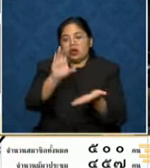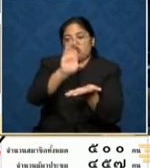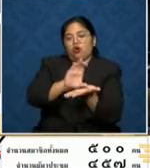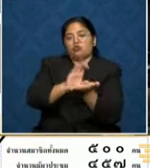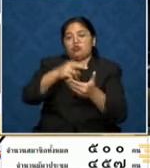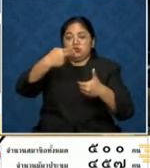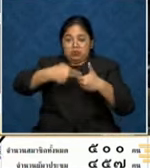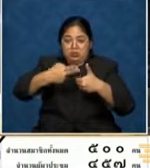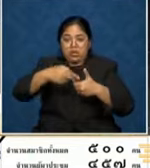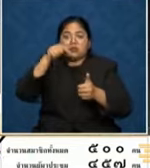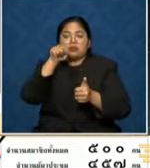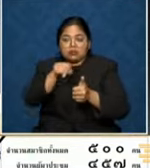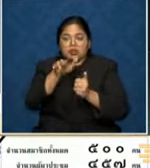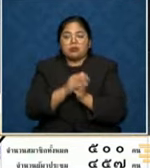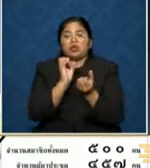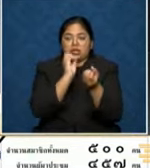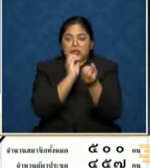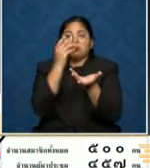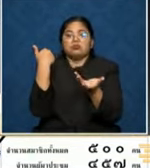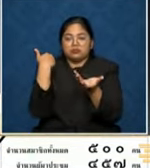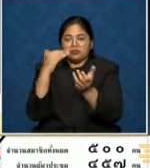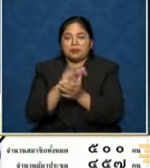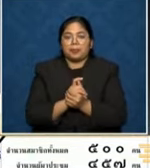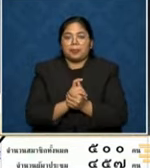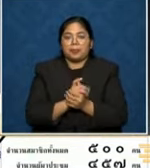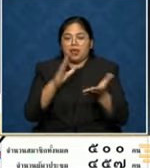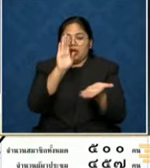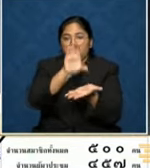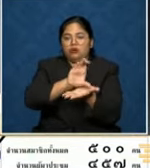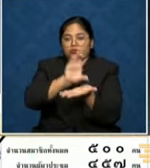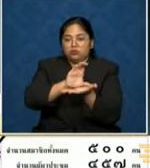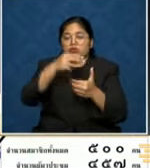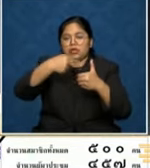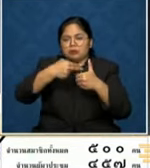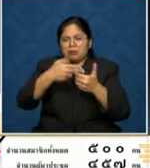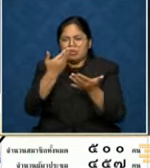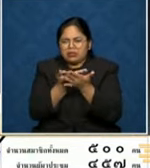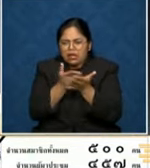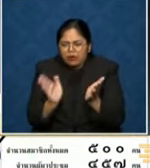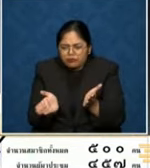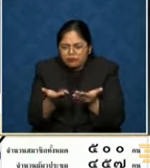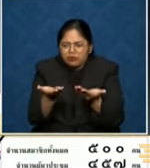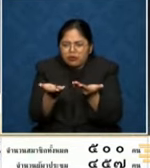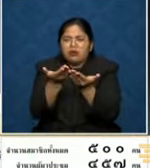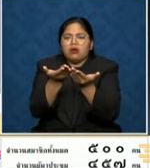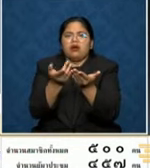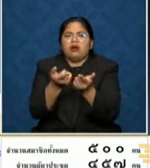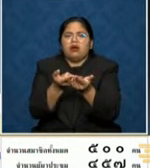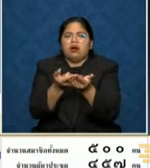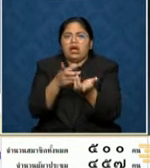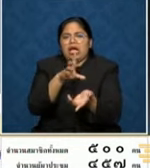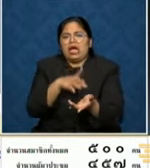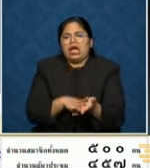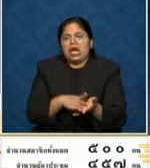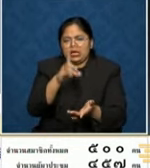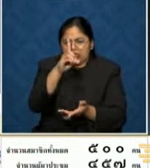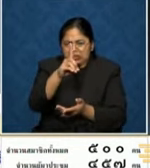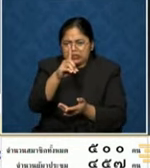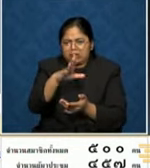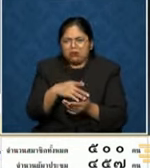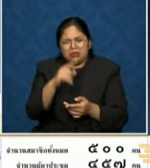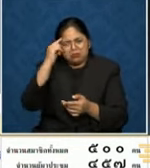าอย่างที่เล่าให้ฟังนะคะว่ากองทุนน้ำมันเนี่ยจะต้องแบกรับภาระในการอุดหนุนน้ำมันดีเซลต่อแต่ว่าก็ไม่รู้ว่าจะแบกไปได้น